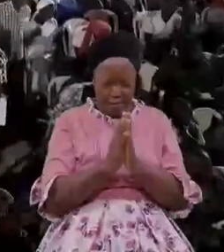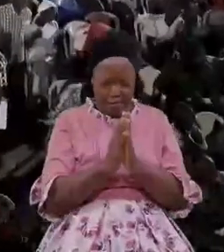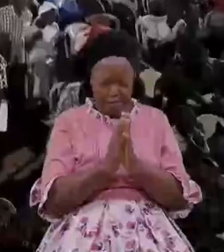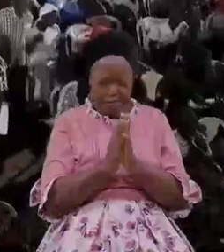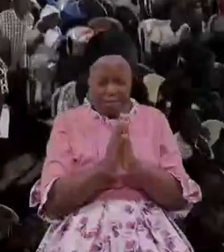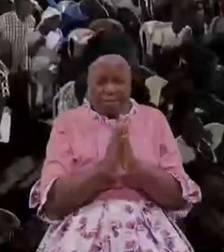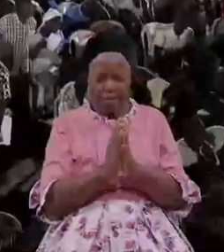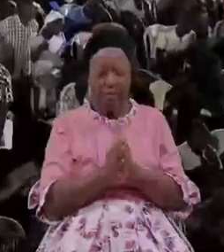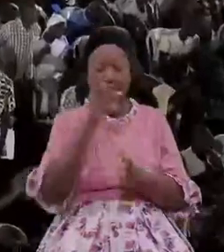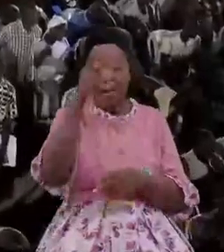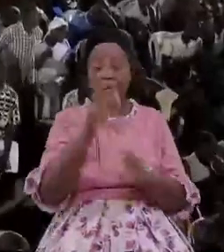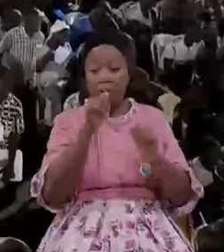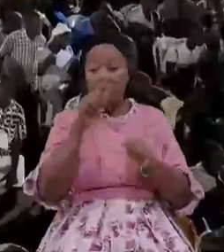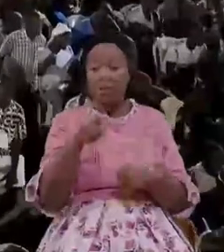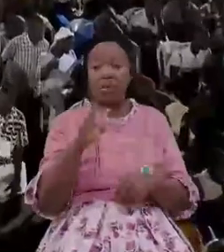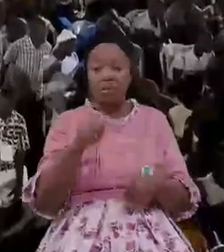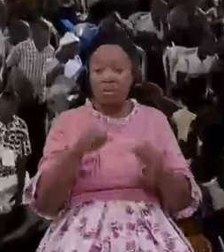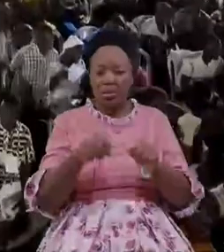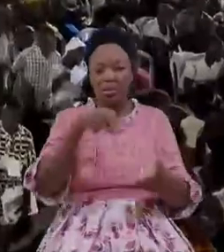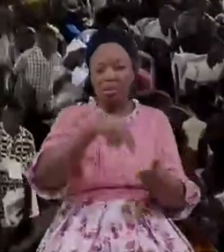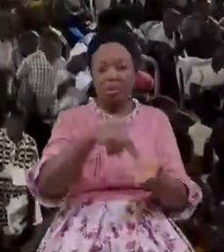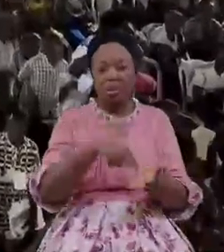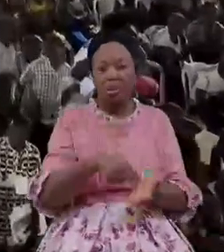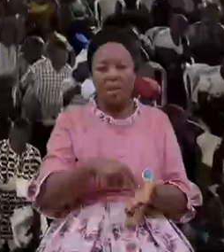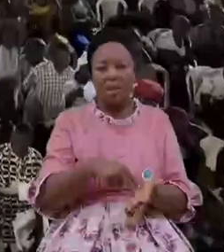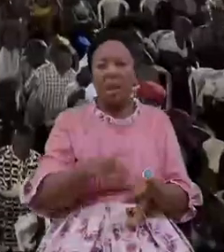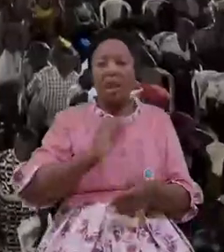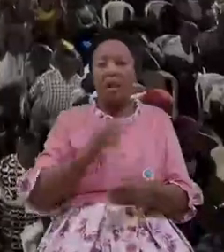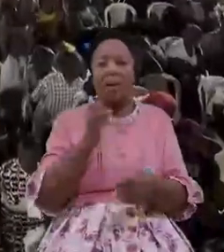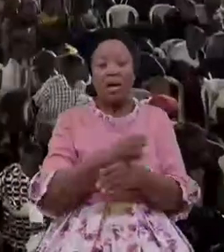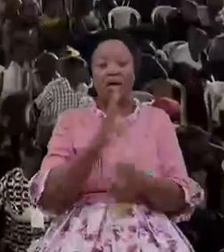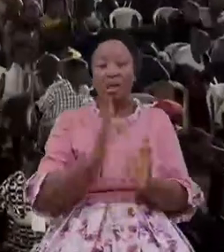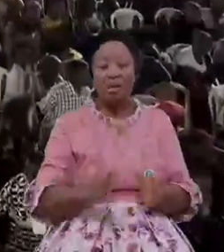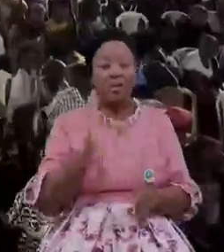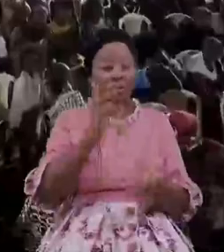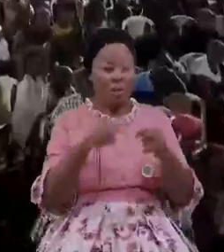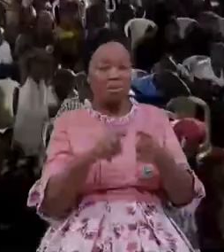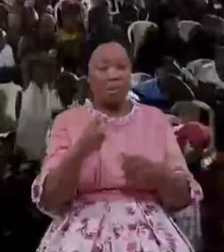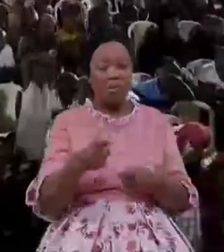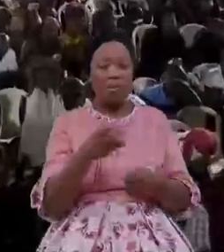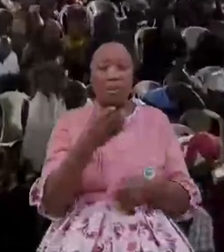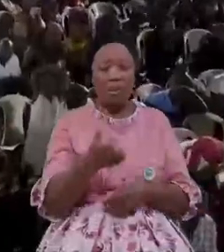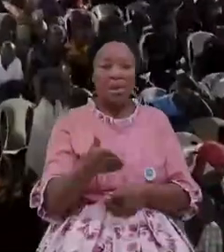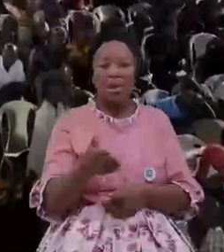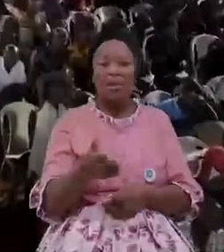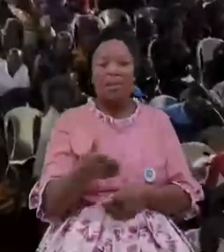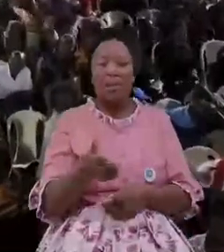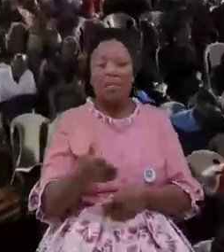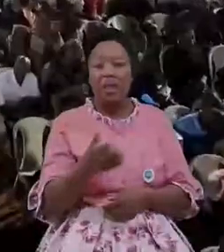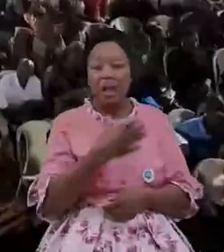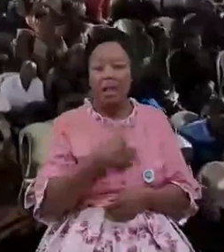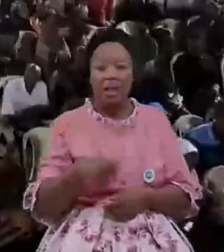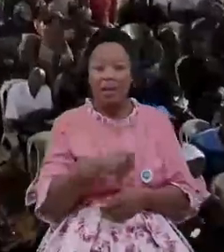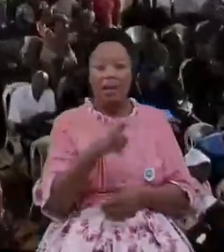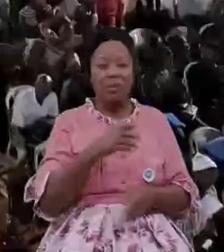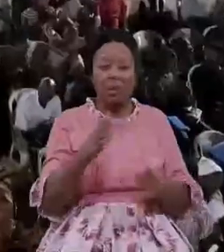amen vous bénisse toujours debout les conseillers vont venir à vous et ils